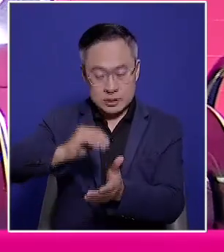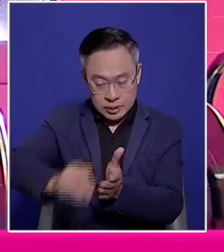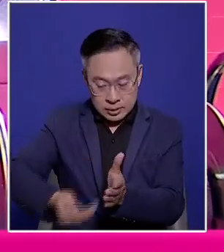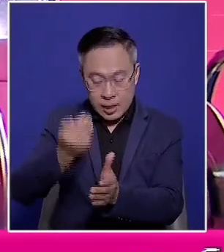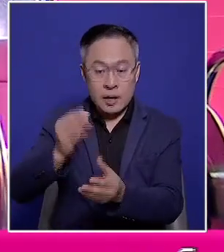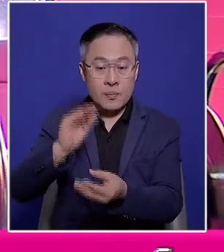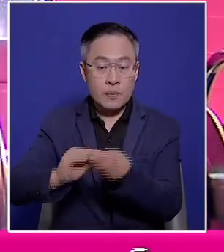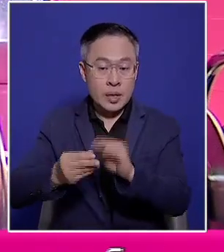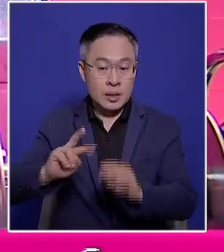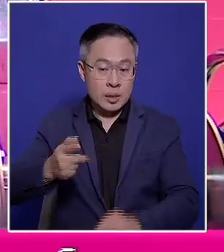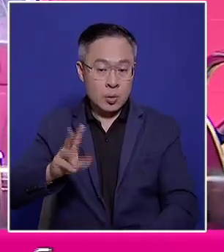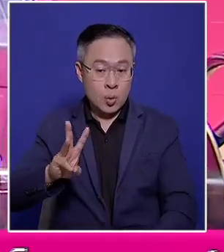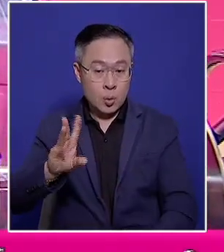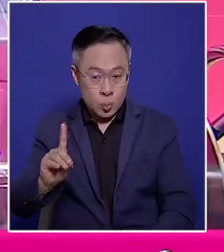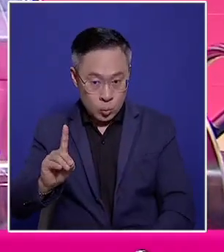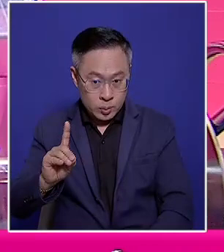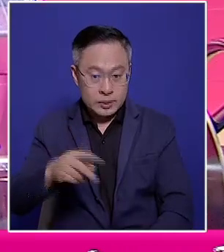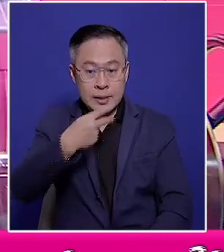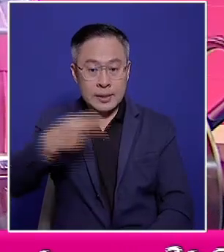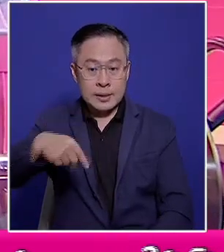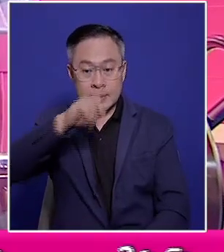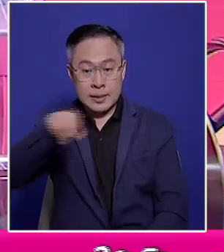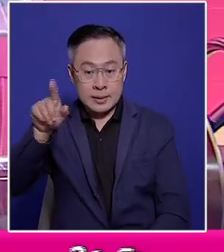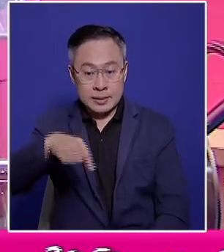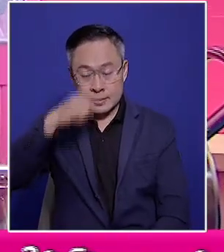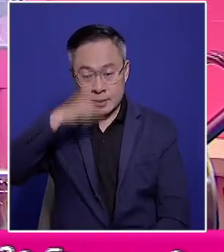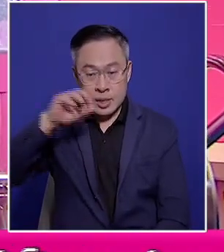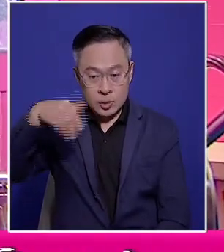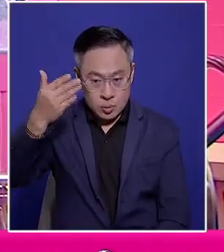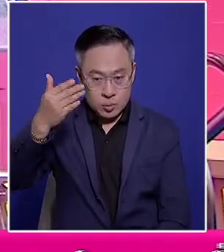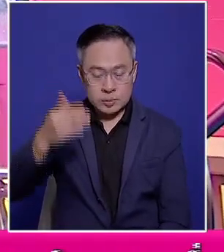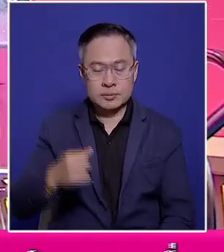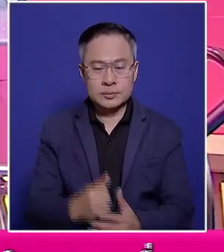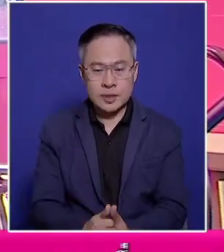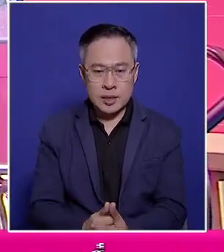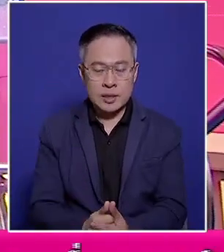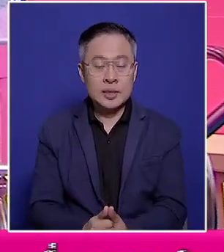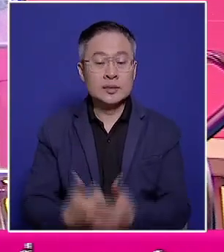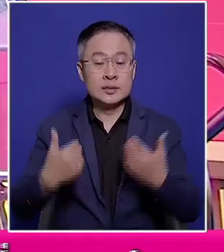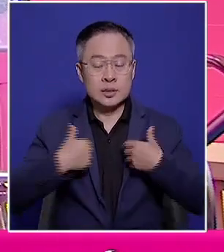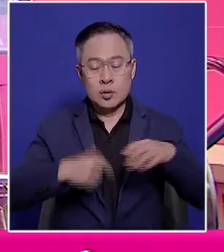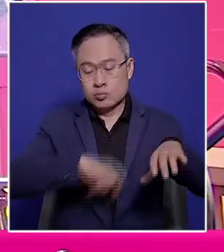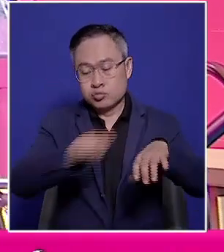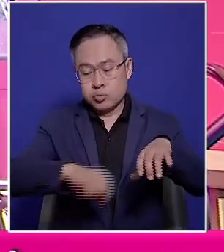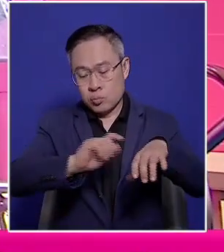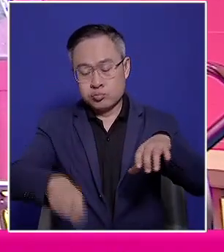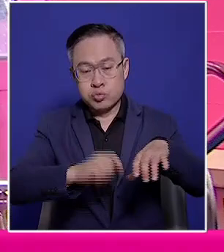ที่มีเลขงวดและหมวดอักษรจากตู้เสียงงวดและหมวดอักษรซึ่งมีจำนวนทั้งสิ้